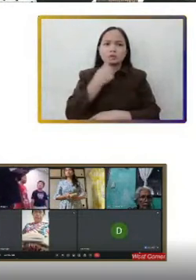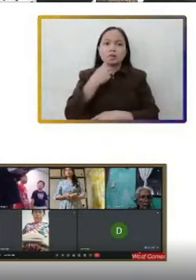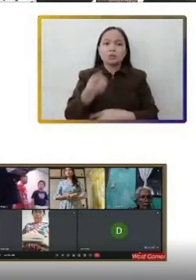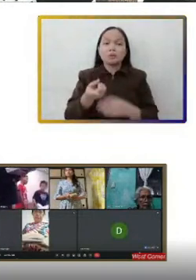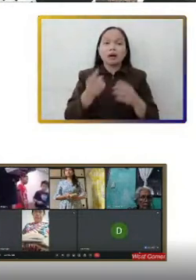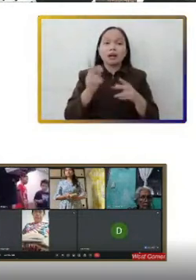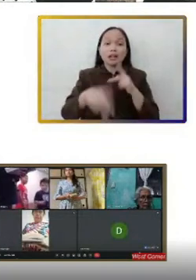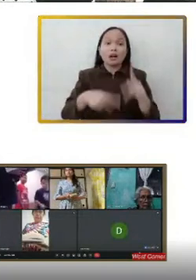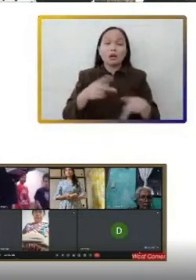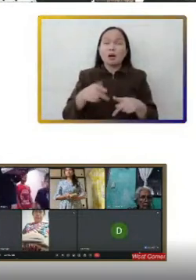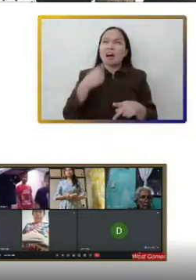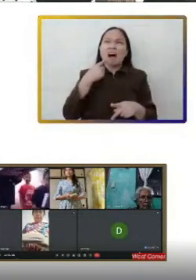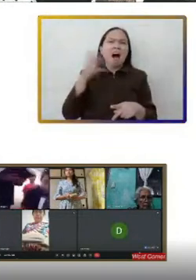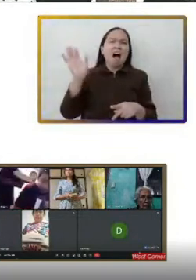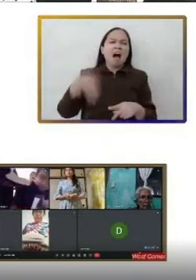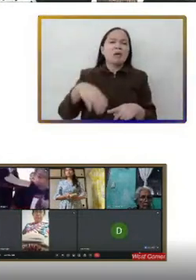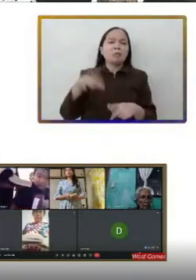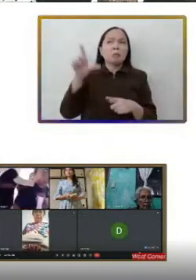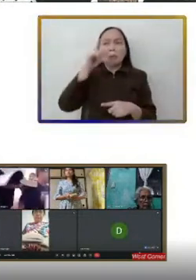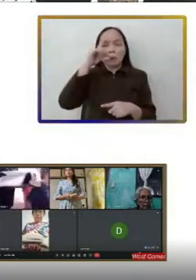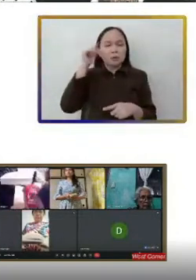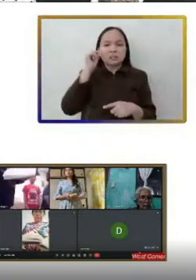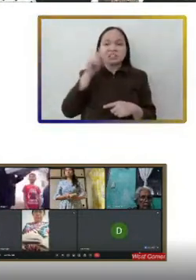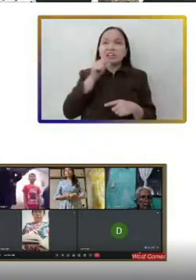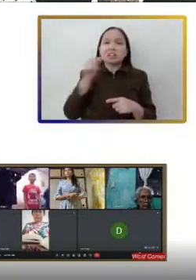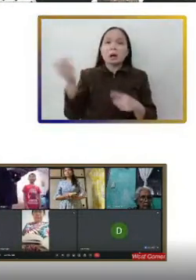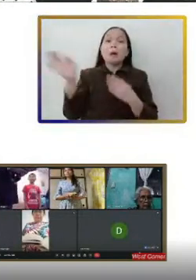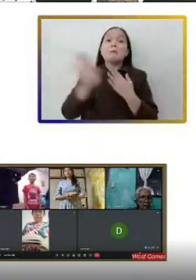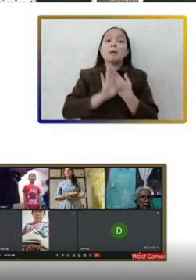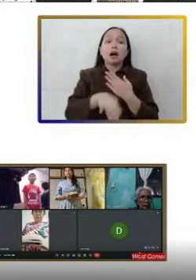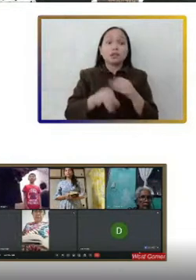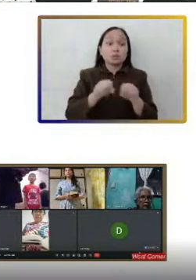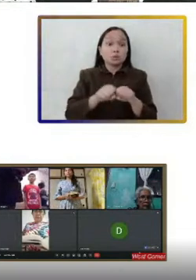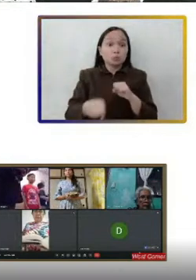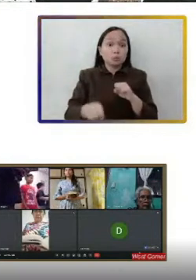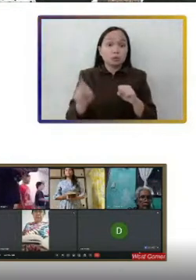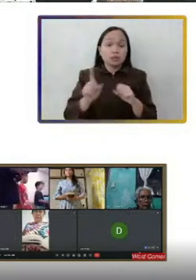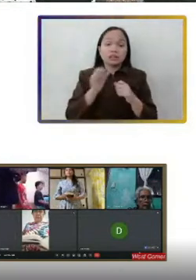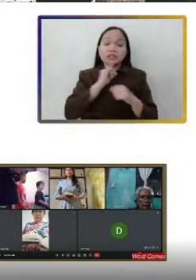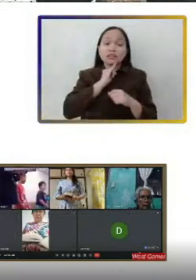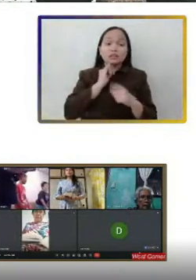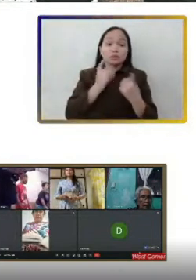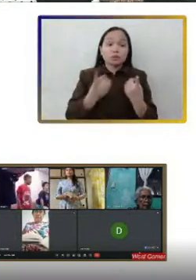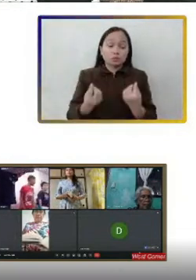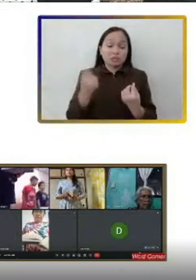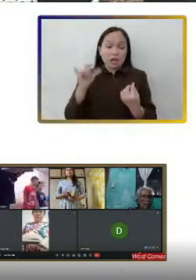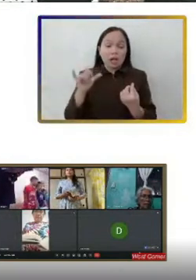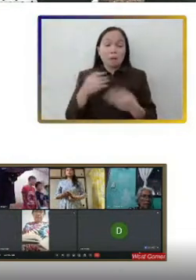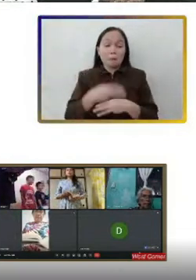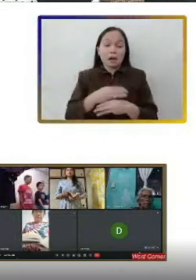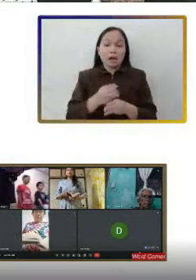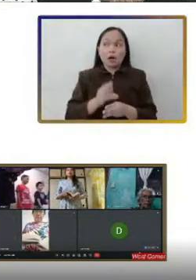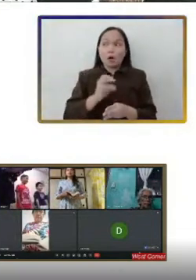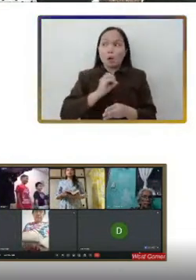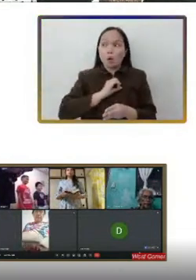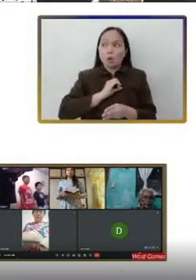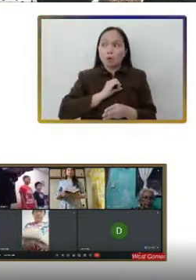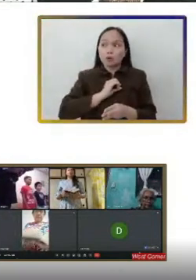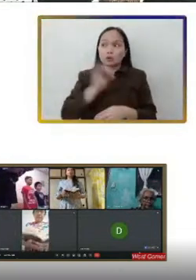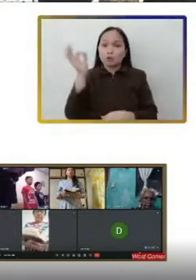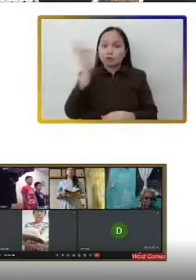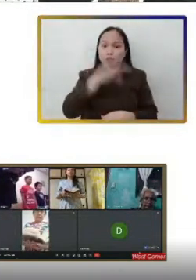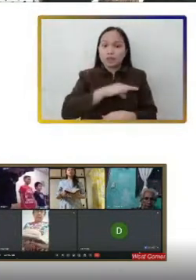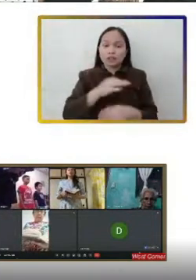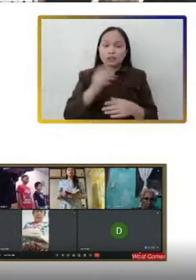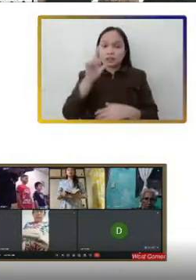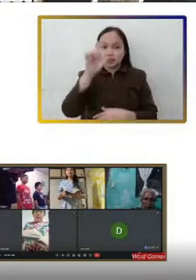yun. Hindi na babalik yun. Kaya gumawa na sila ng sarili na napalayo na sila sa Diyos. Gumawa na sila na